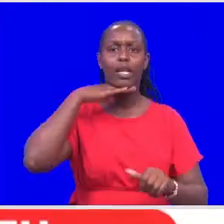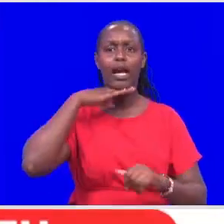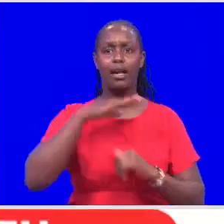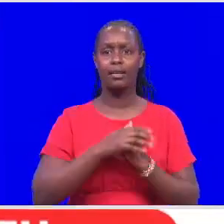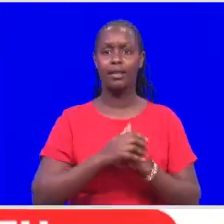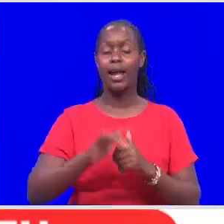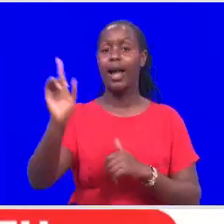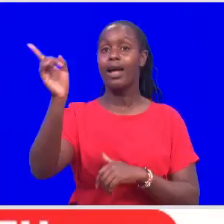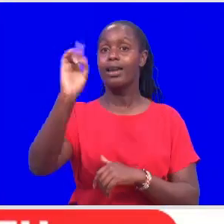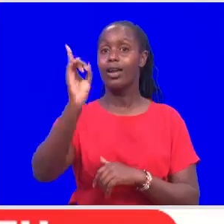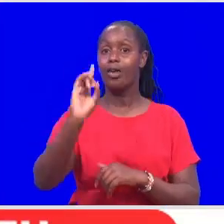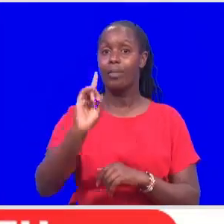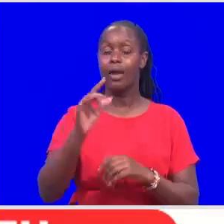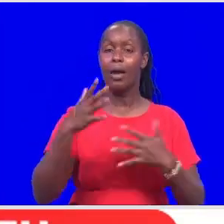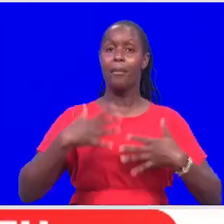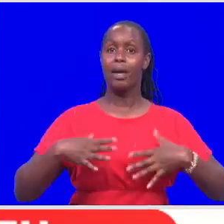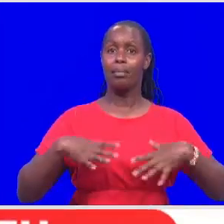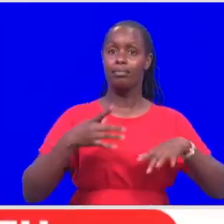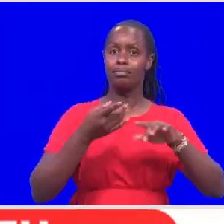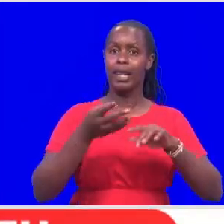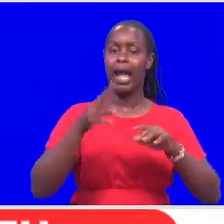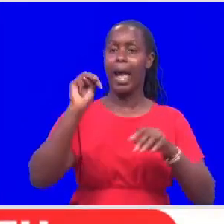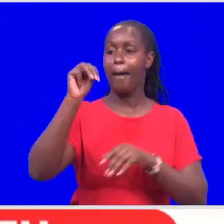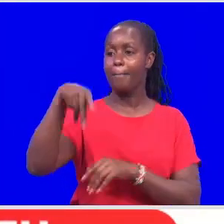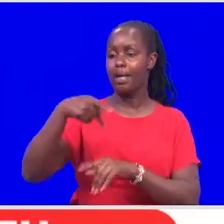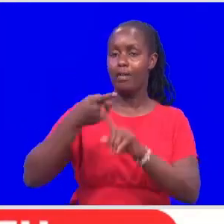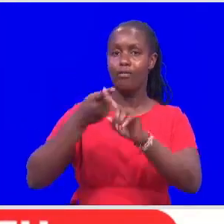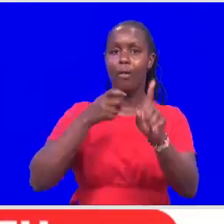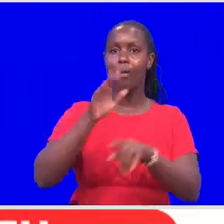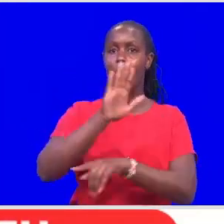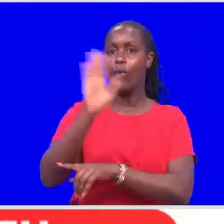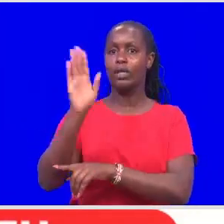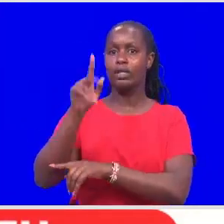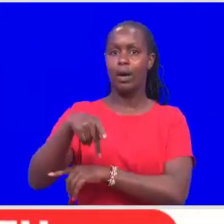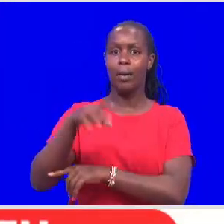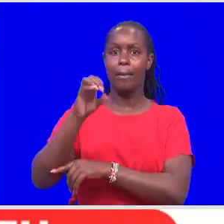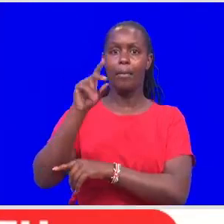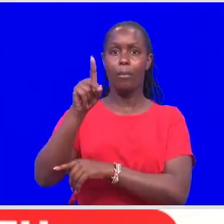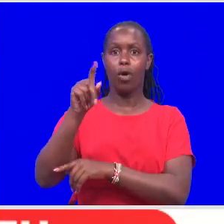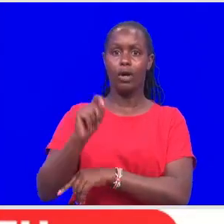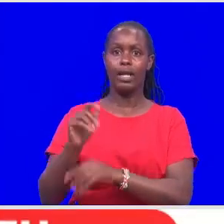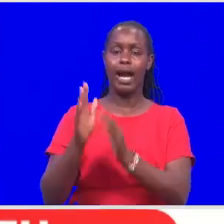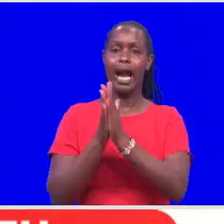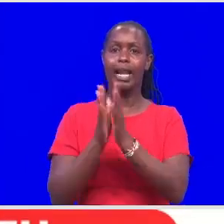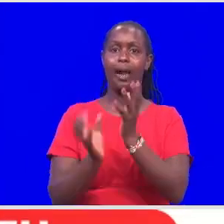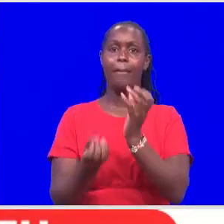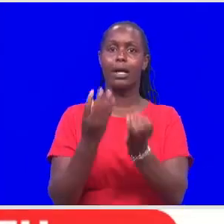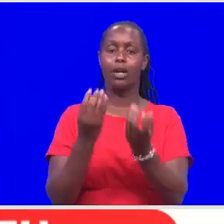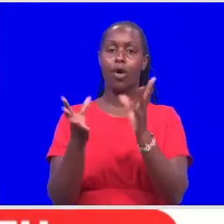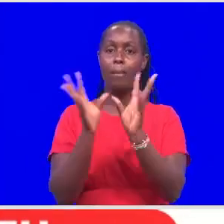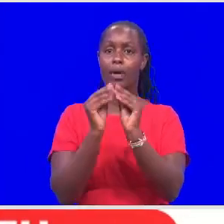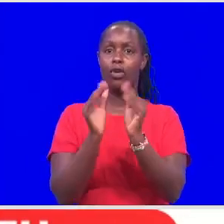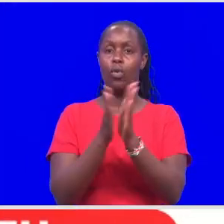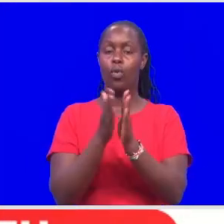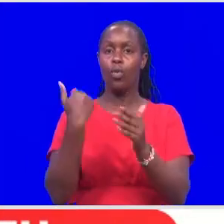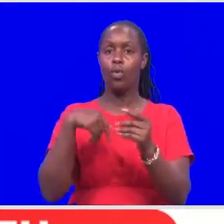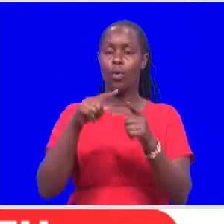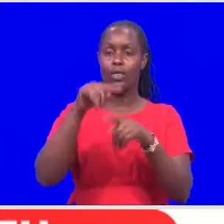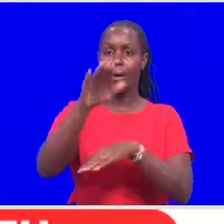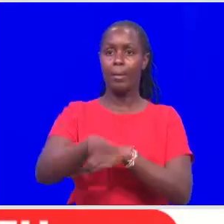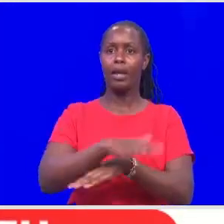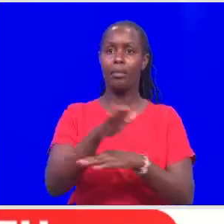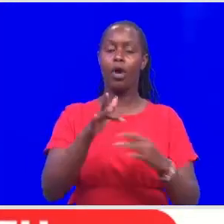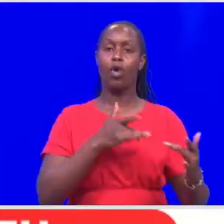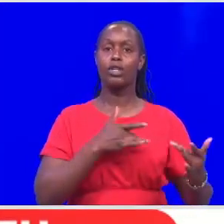wabunge kutoka kaunti za West Pokot na Baringo walikutana na kamati ya bunge kuhusu maswala ya usalama. Stood